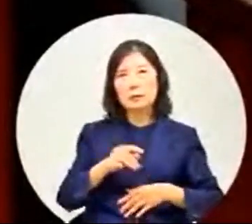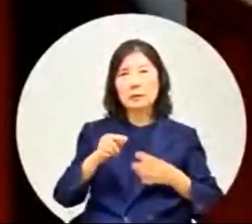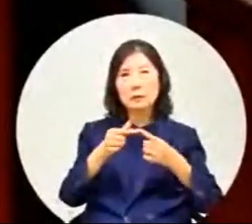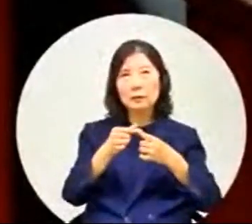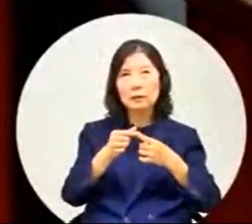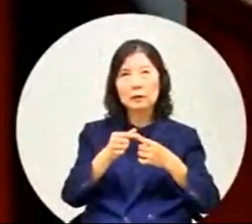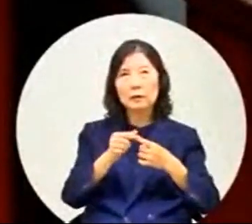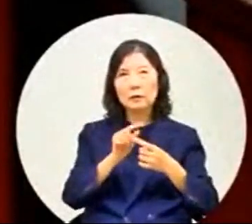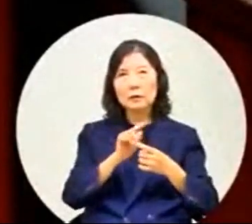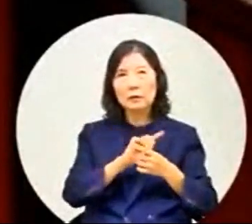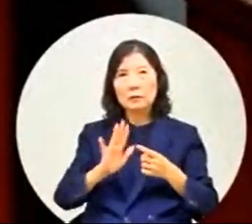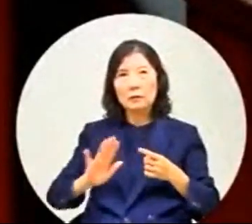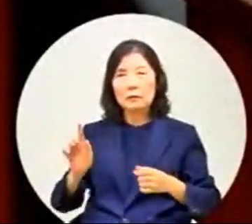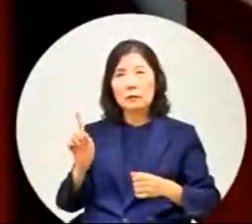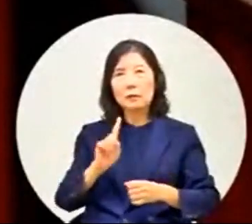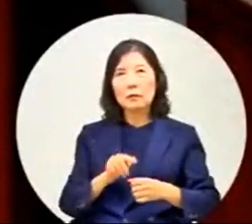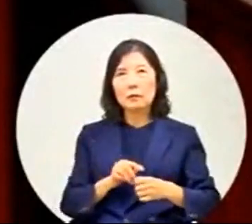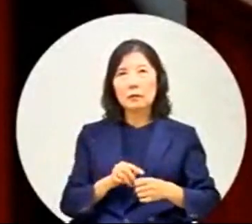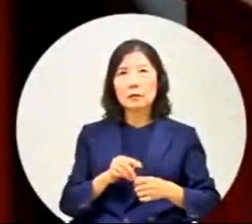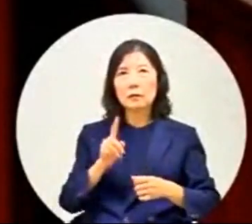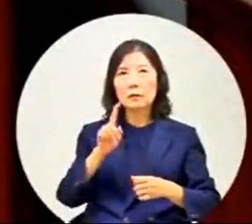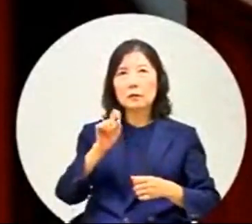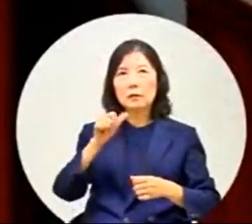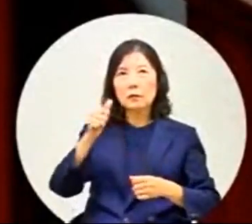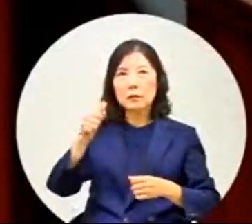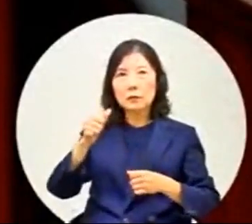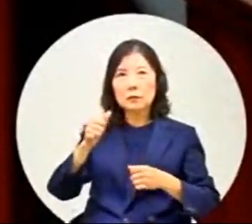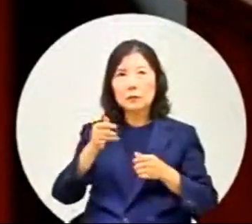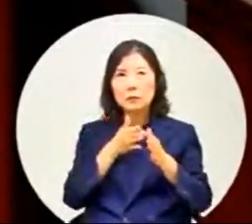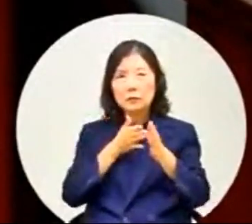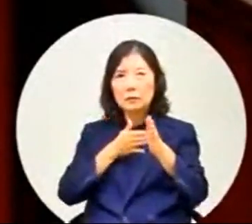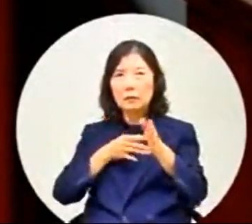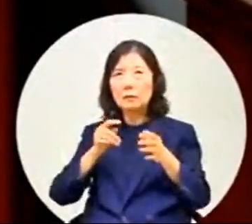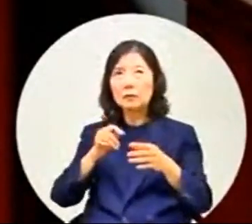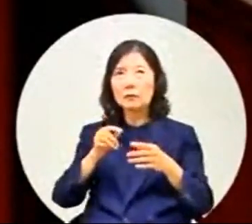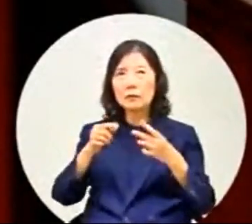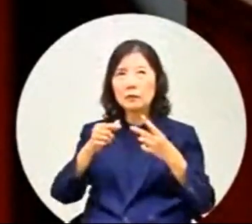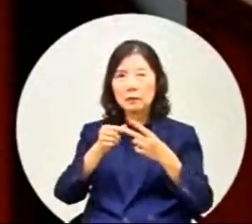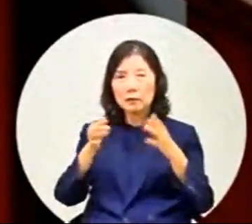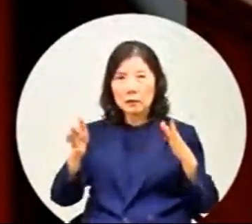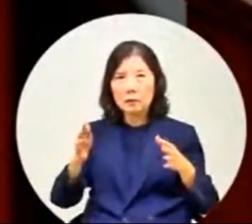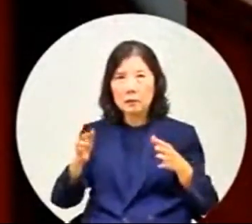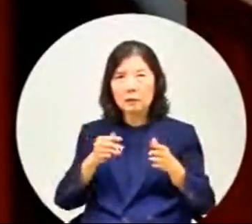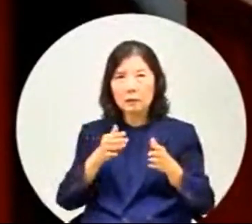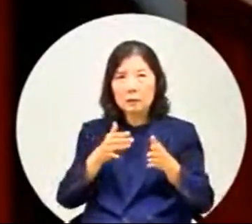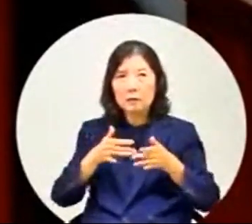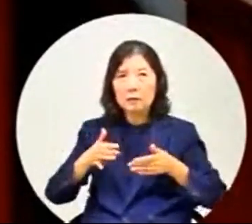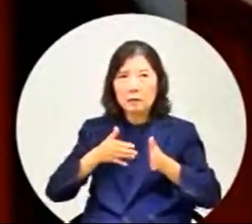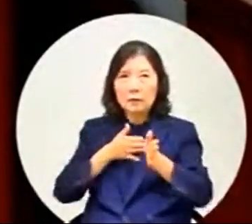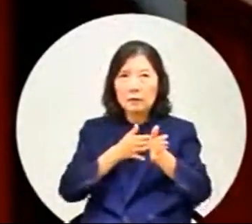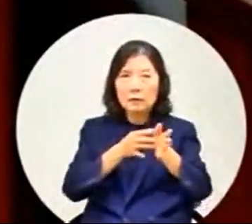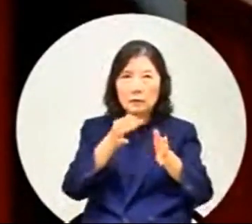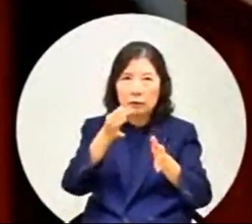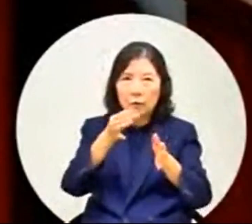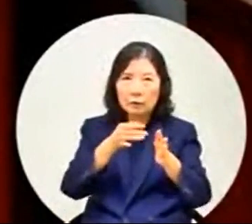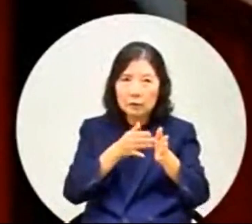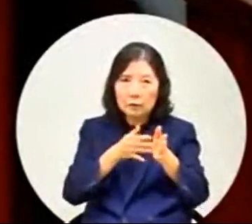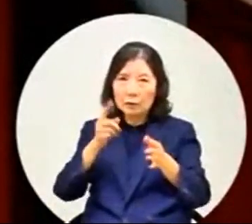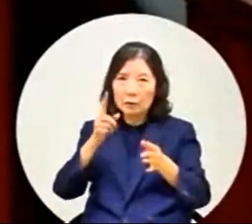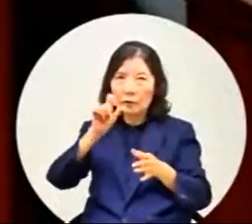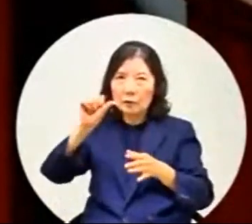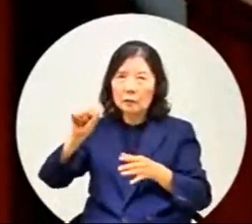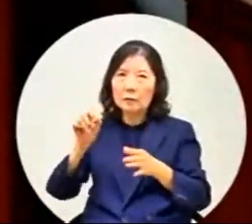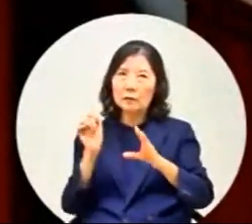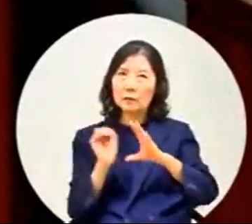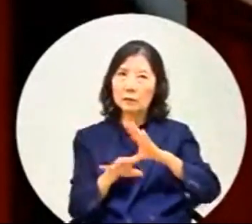点，15辆列车，二阶轻轨的15辆列车经费没有编列在总经